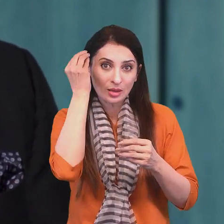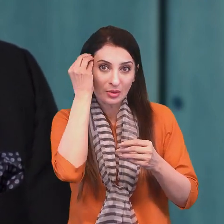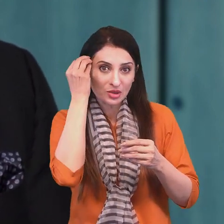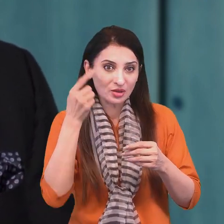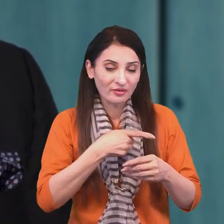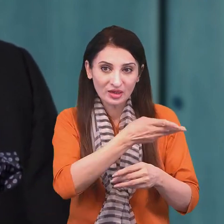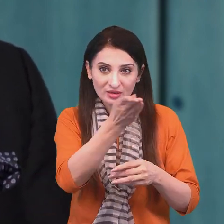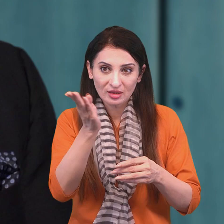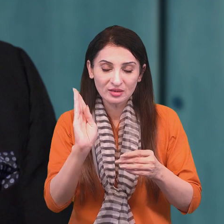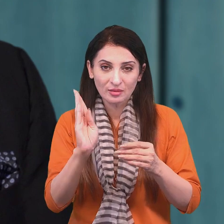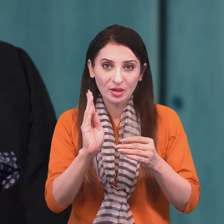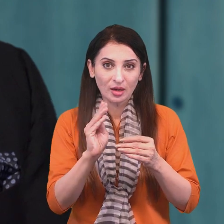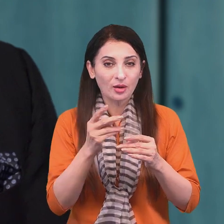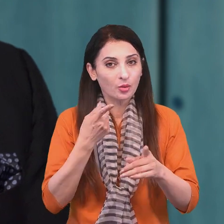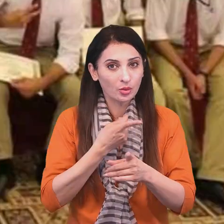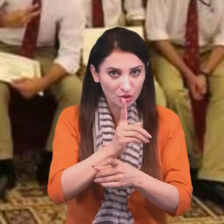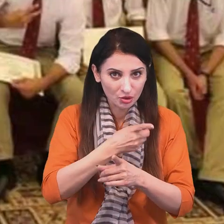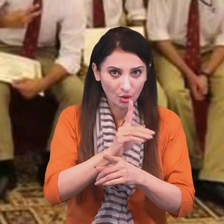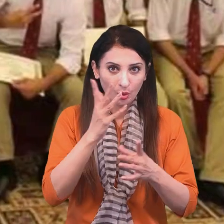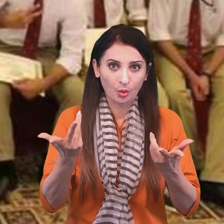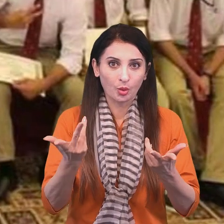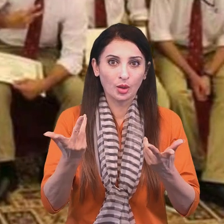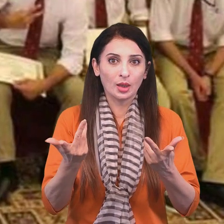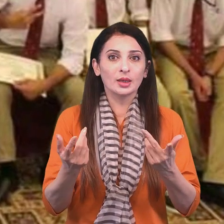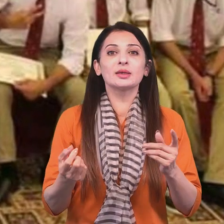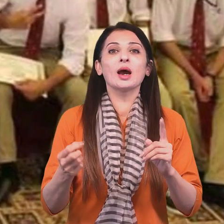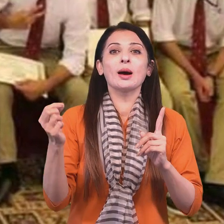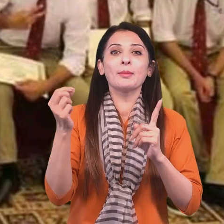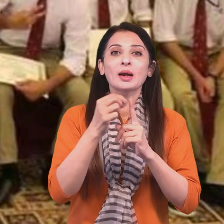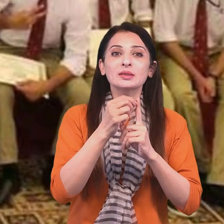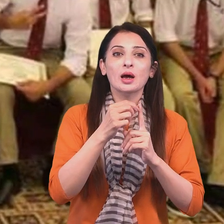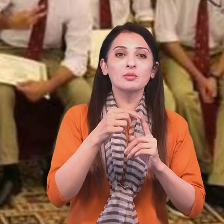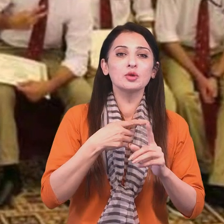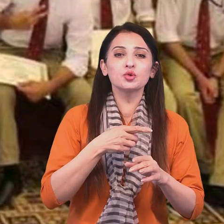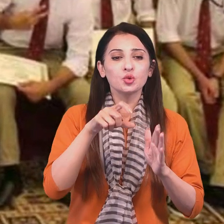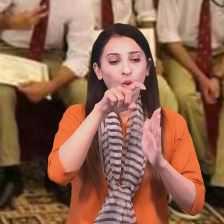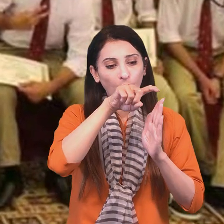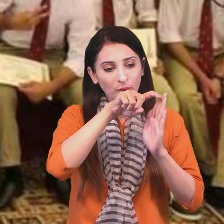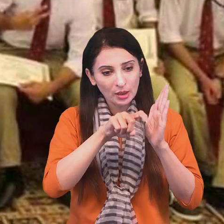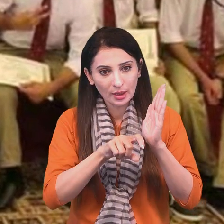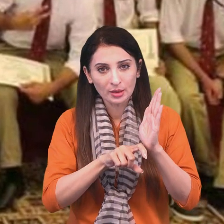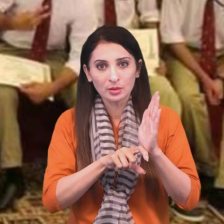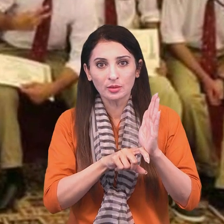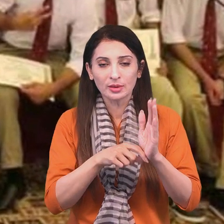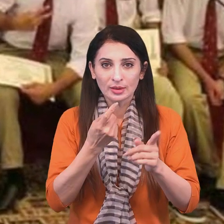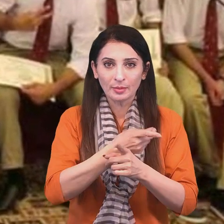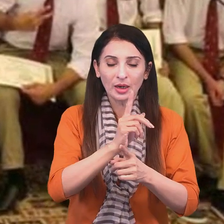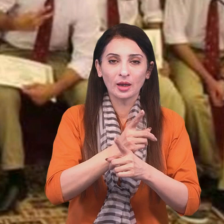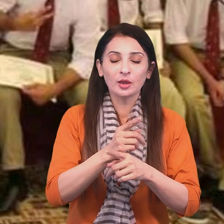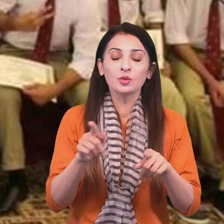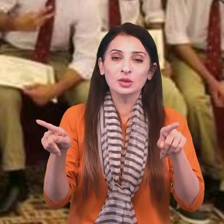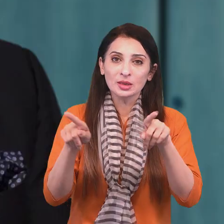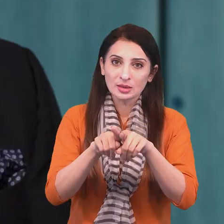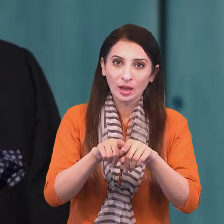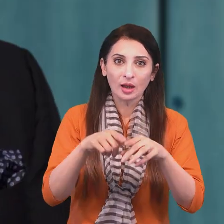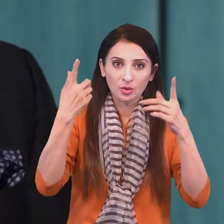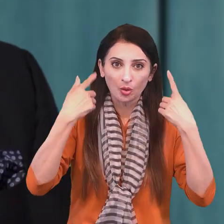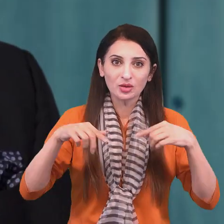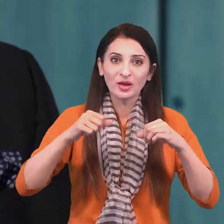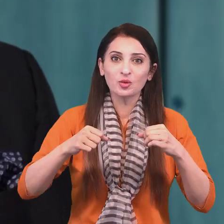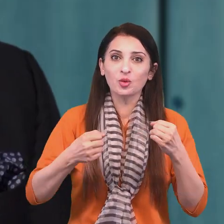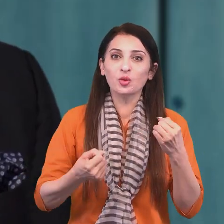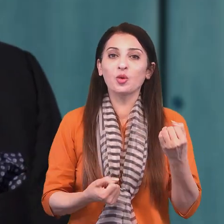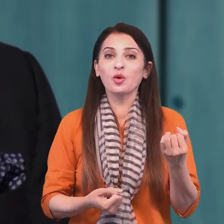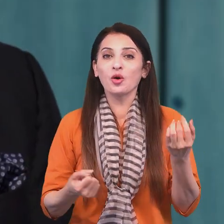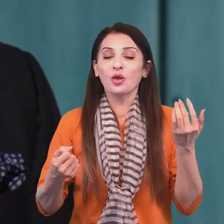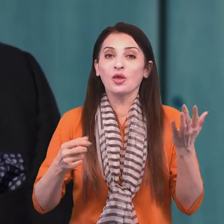कोशिश थी कि जो पाकिस्तान में एक निसाब पढ़ाया जा रहा है, उसके साथ नौजवानों को मुख्तलिफ़ स्किल सेट सिखाने की ज़रूरत है। उसी ज़िम्रे